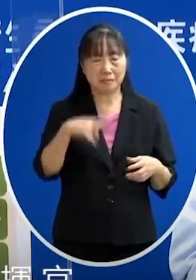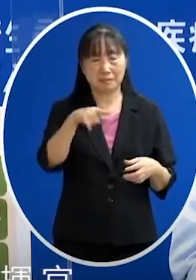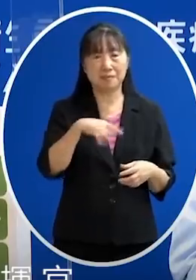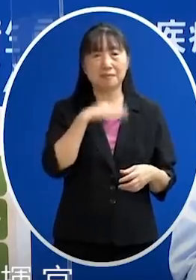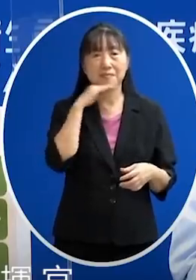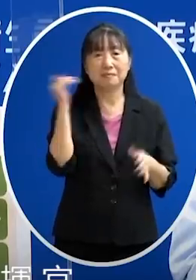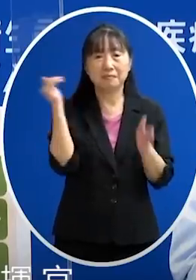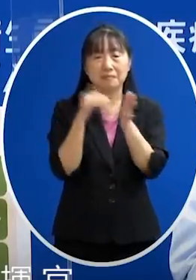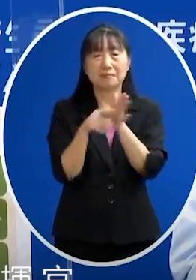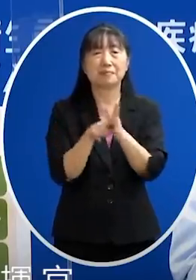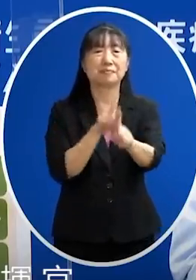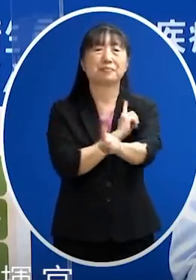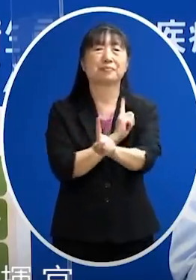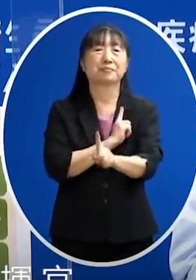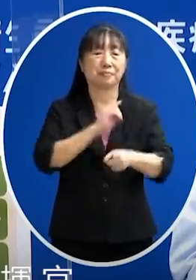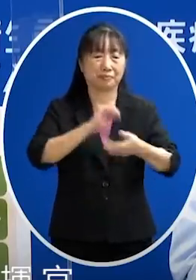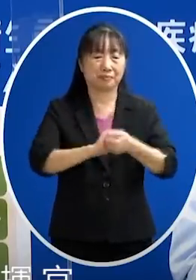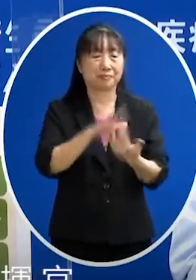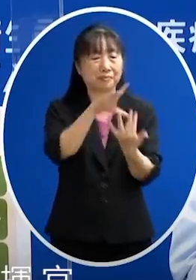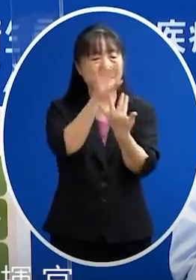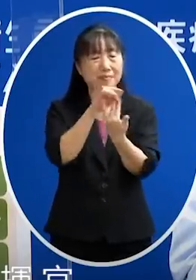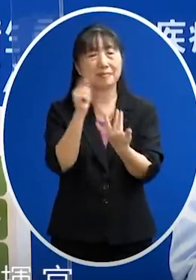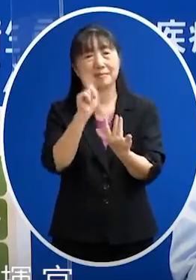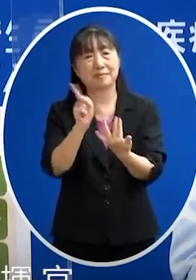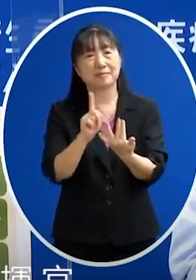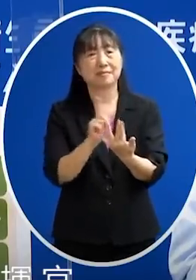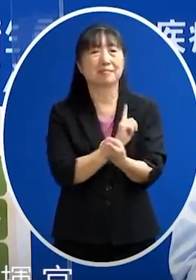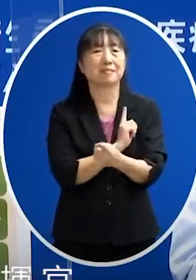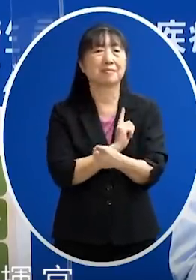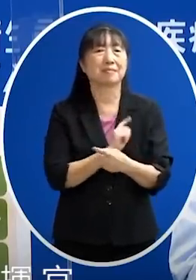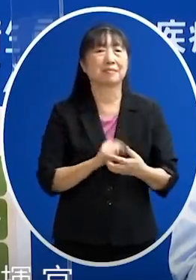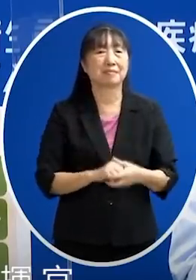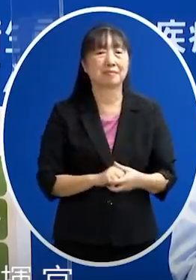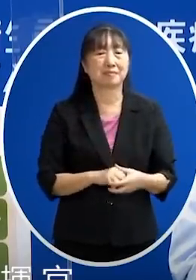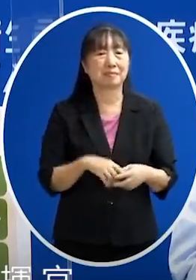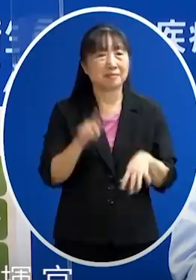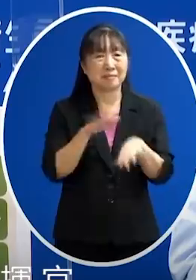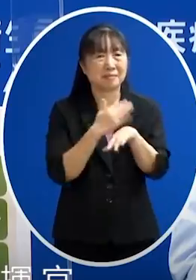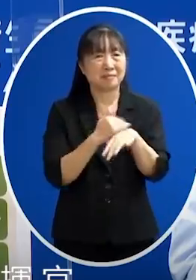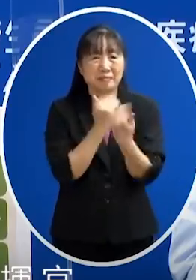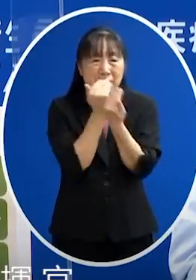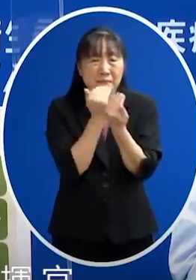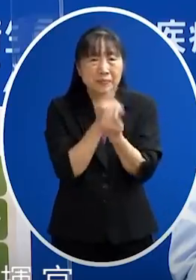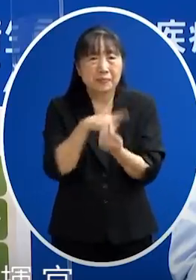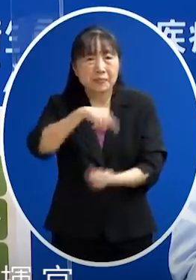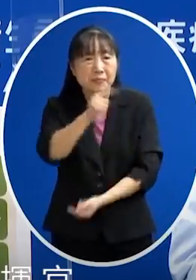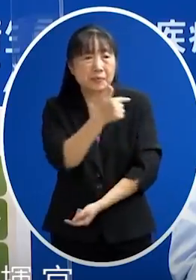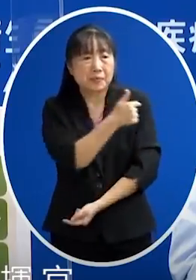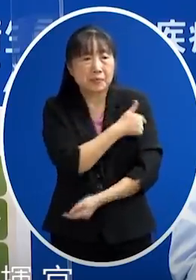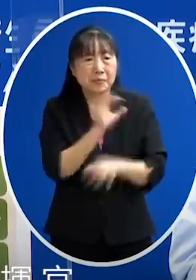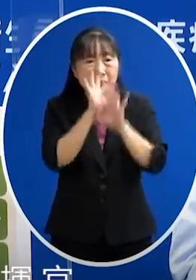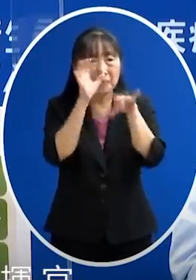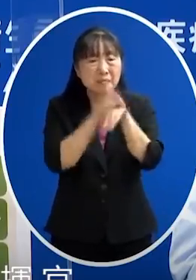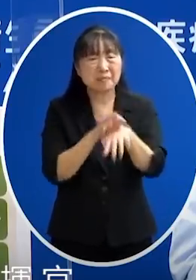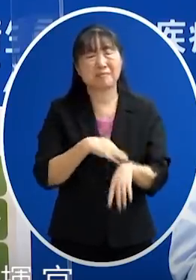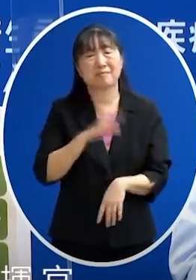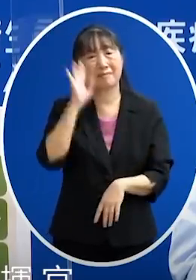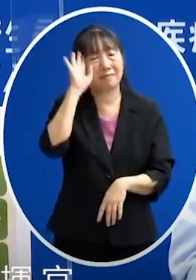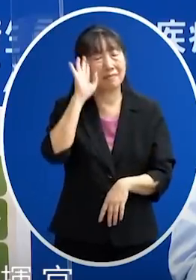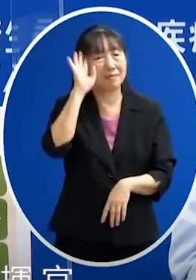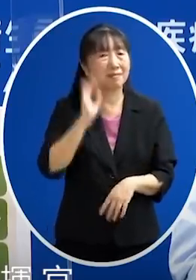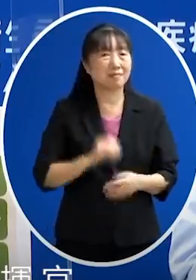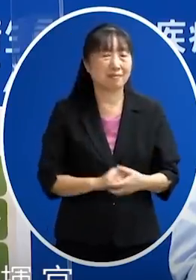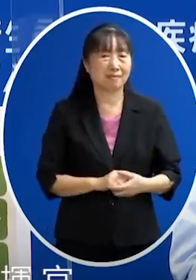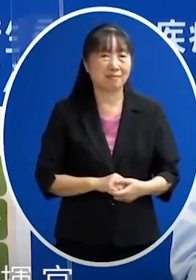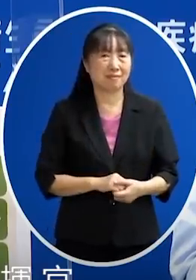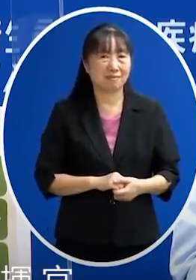嘛，总统有他的自己的一个选择跟考量。这偷偷打一个辉瑞，我想讲这个话就，我